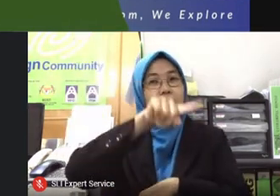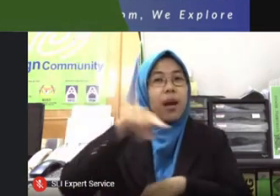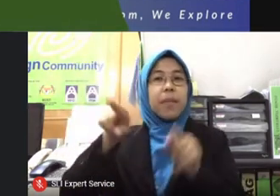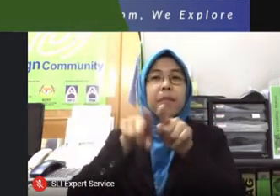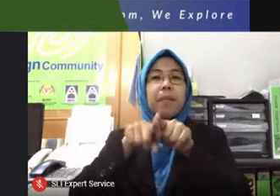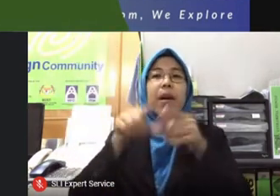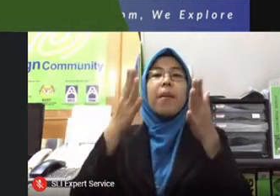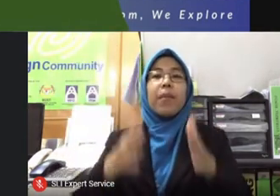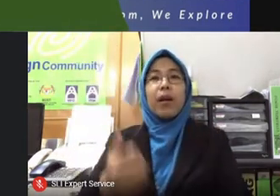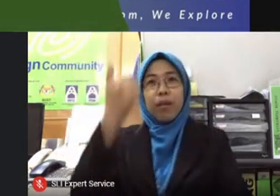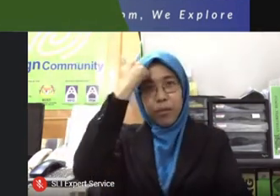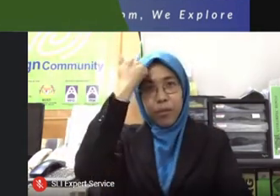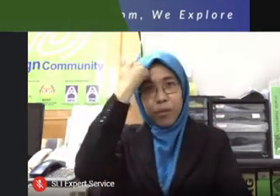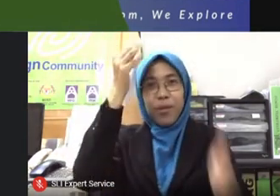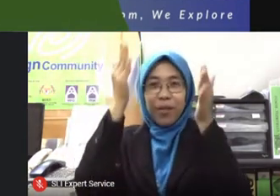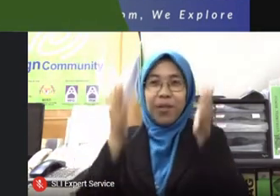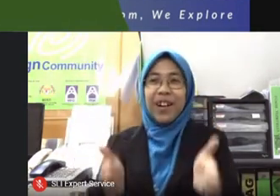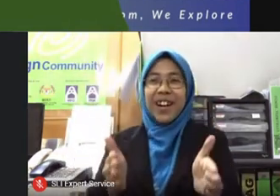kayu.